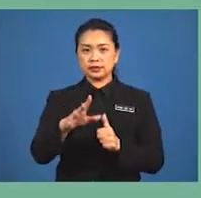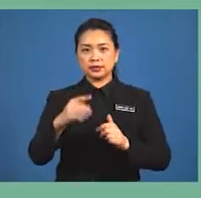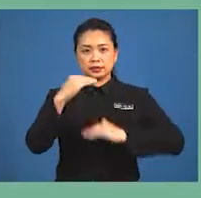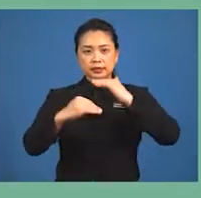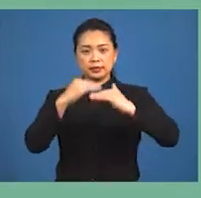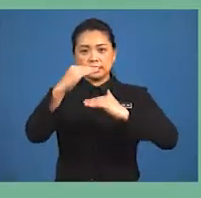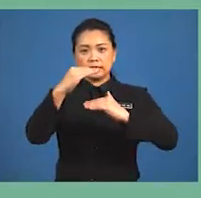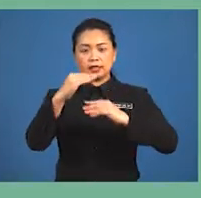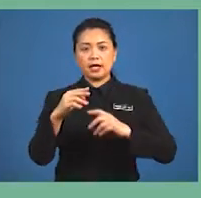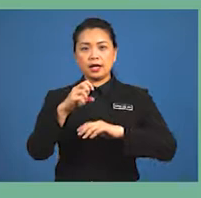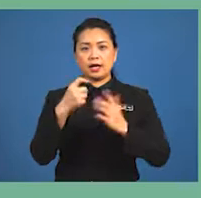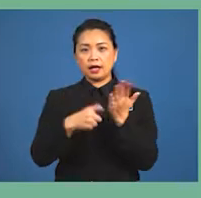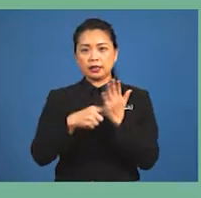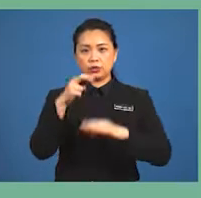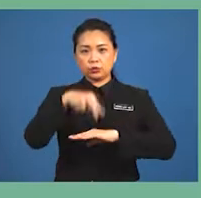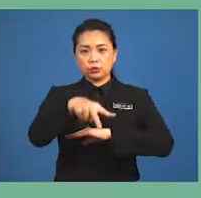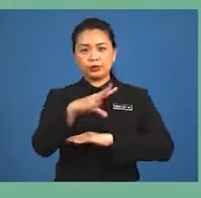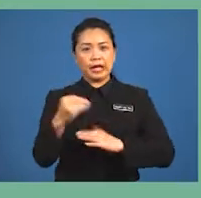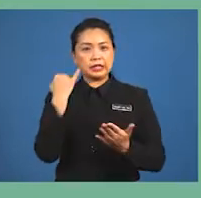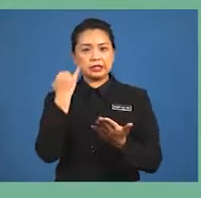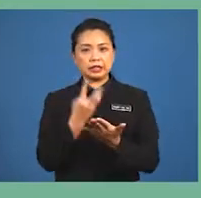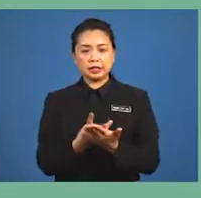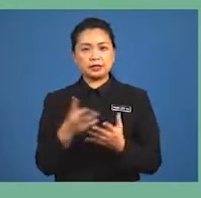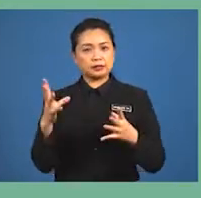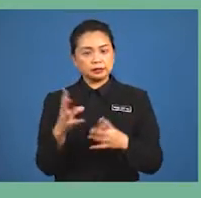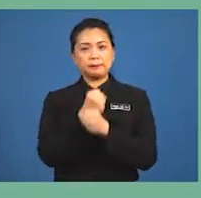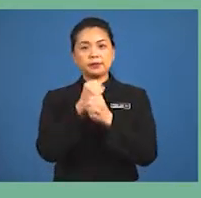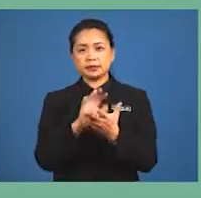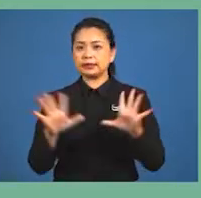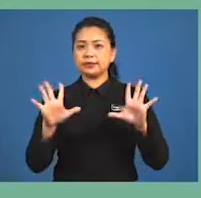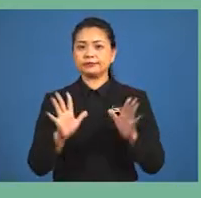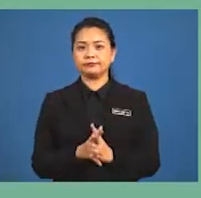umum menurun dan inflasi dapat diatasi.